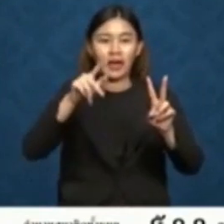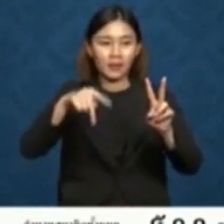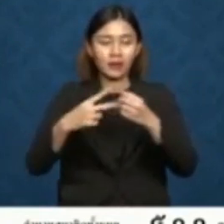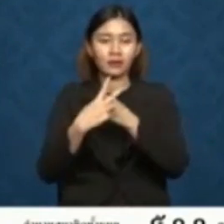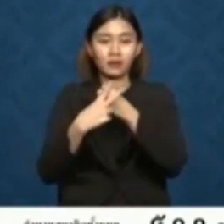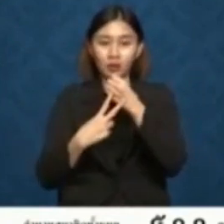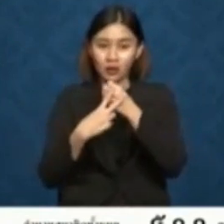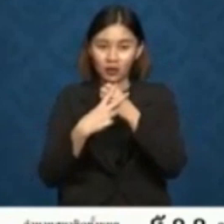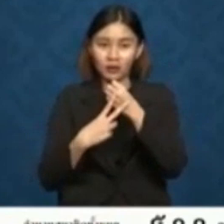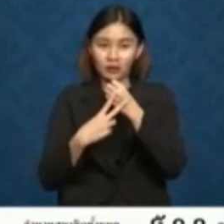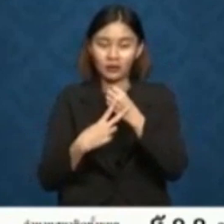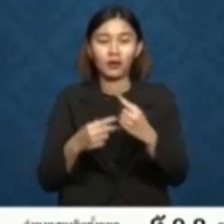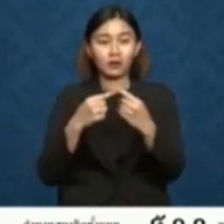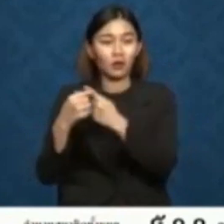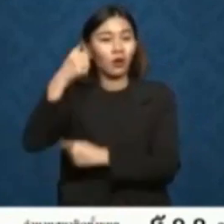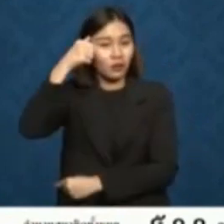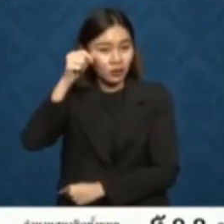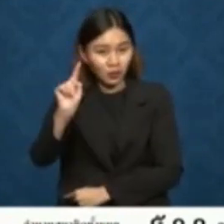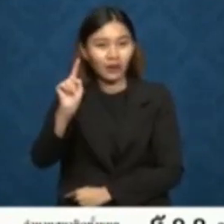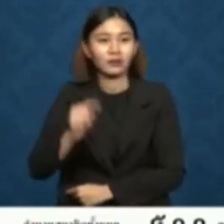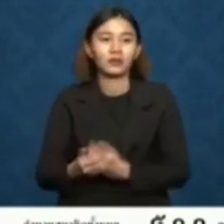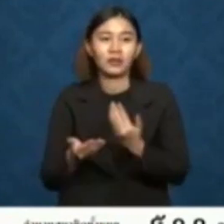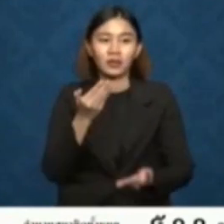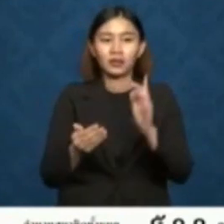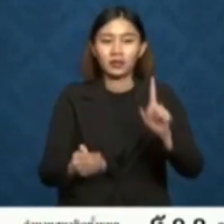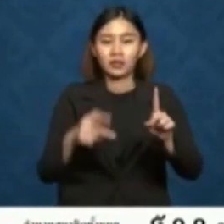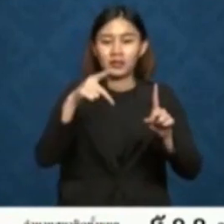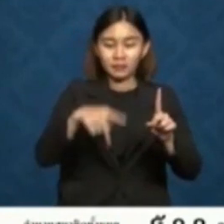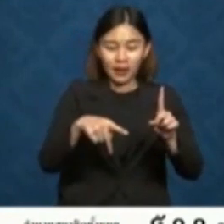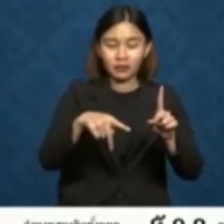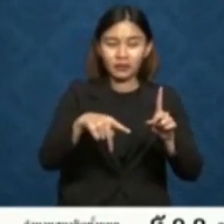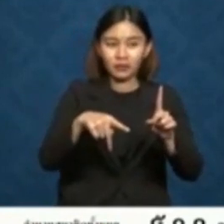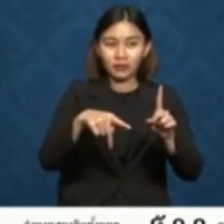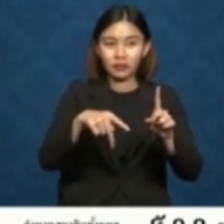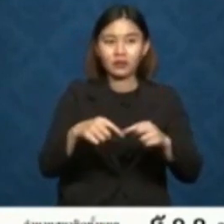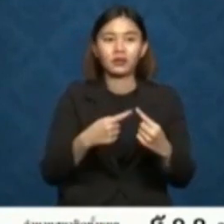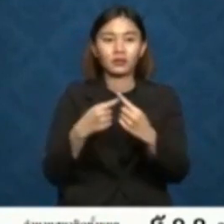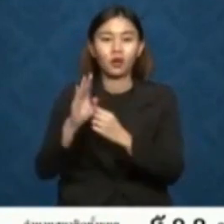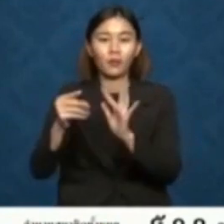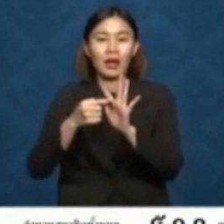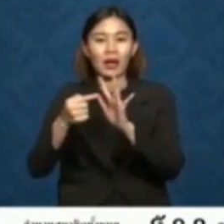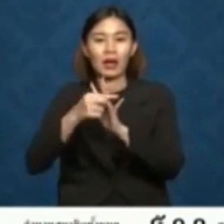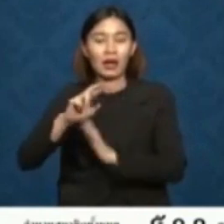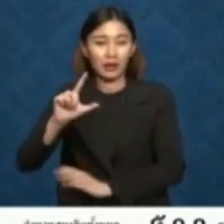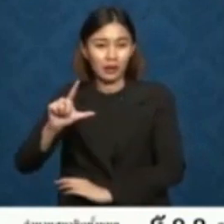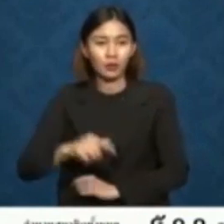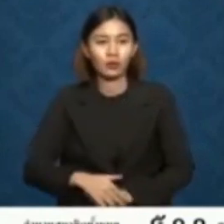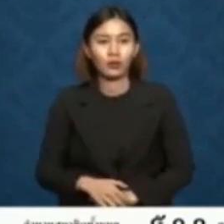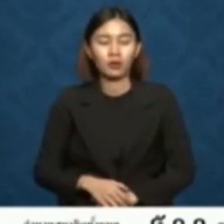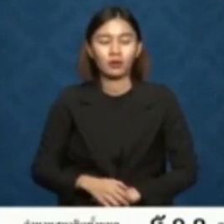ง 25,000 ดอลลาร์สหรัฐต่อวันหรือ 1,000 ดอลลาร์สหรัฐต่อบา